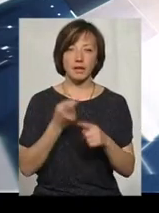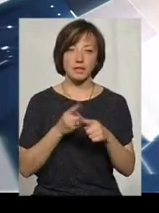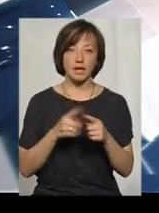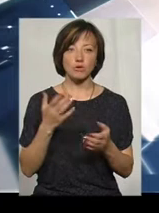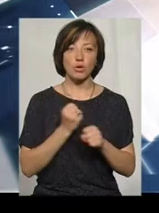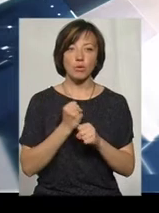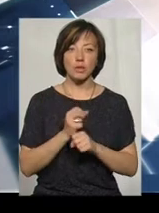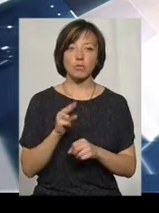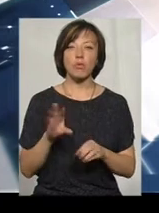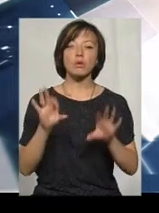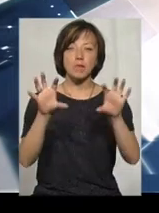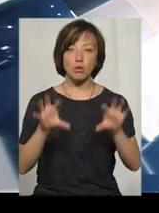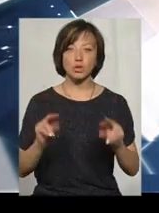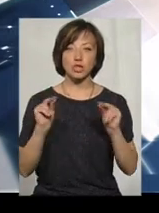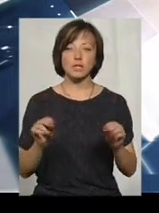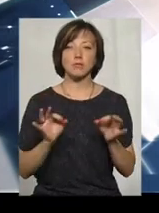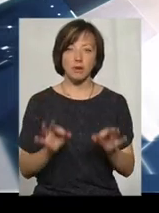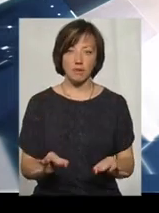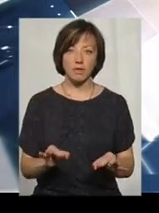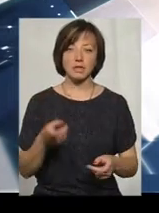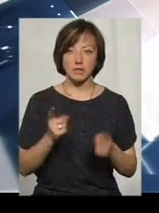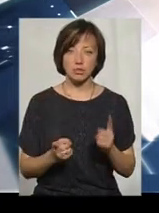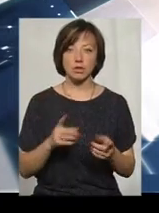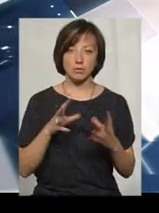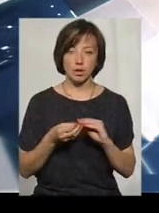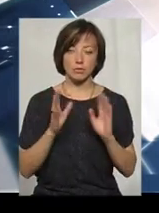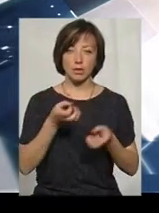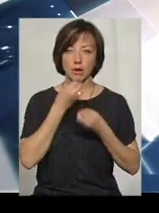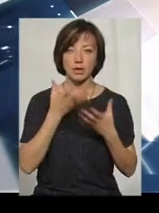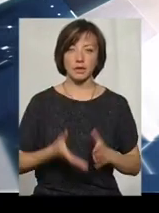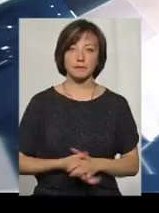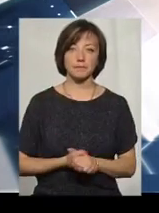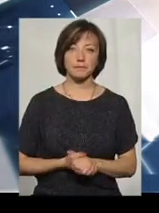робити все по закону, чесно і праведно, то дійсно і результат буде гарний.